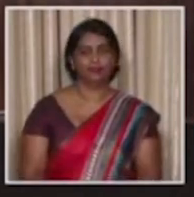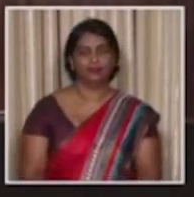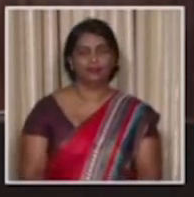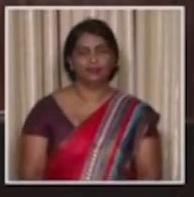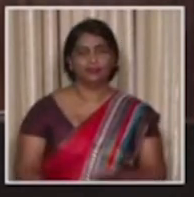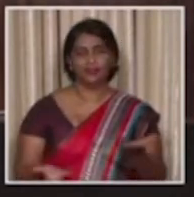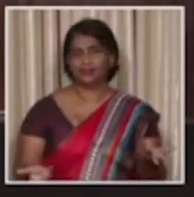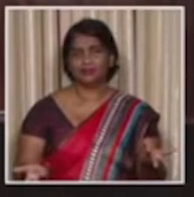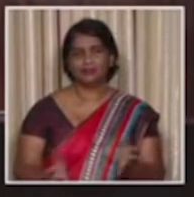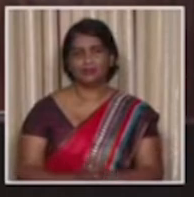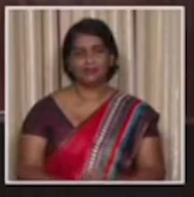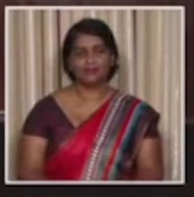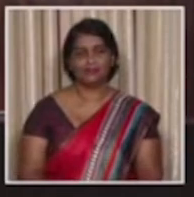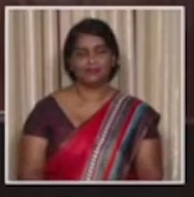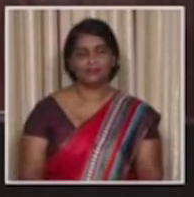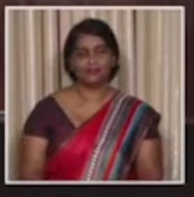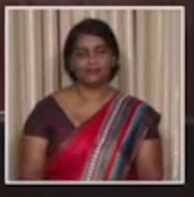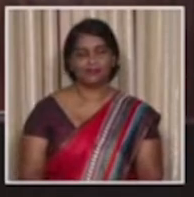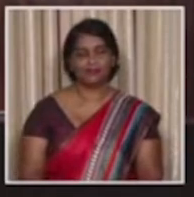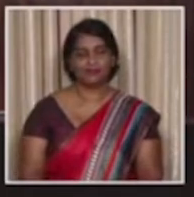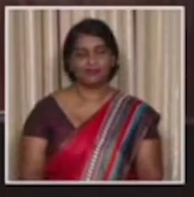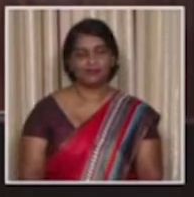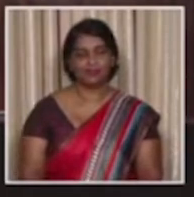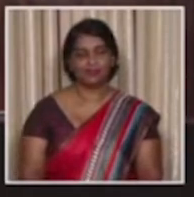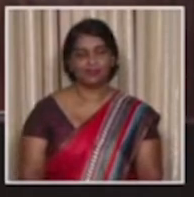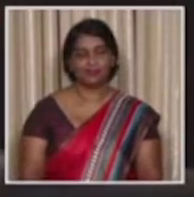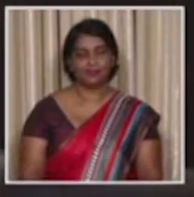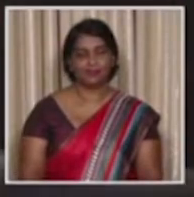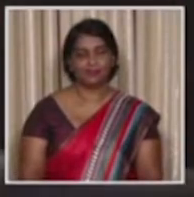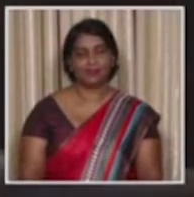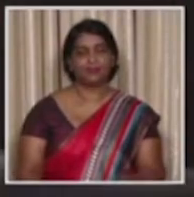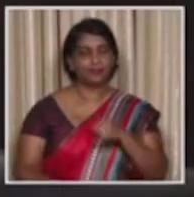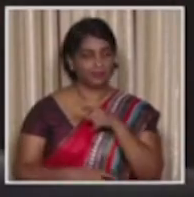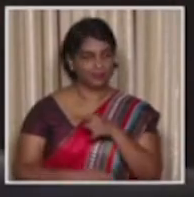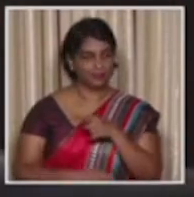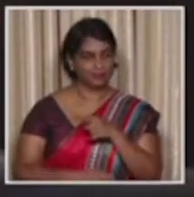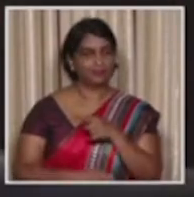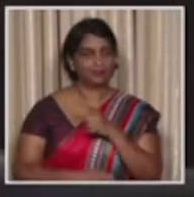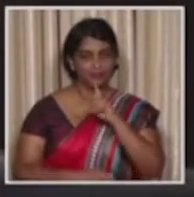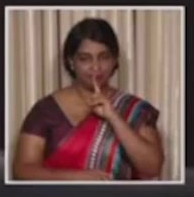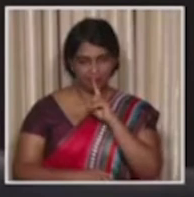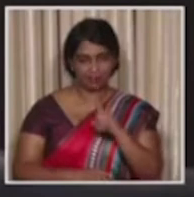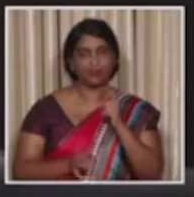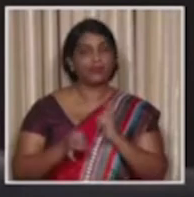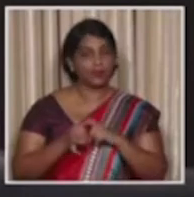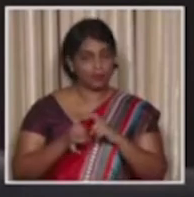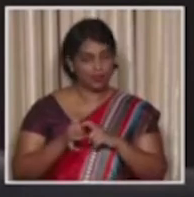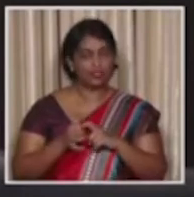මේ ලෝකේ ඉන්නවද මන් දන්නේ. කරු කතානායකතුමනි, එතුමා විසින් ඉදිරිපත් කරලා තියෙන ප්‍රශ්නෙට